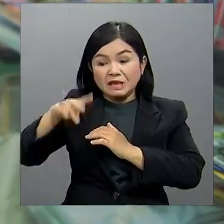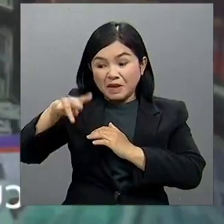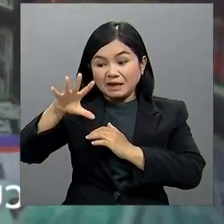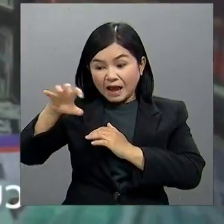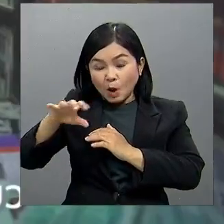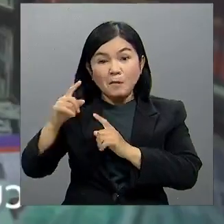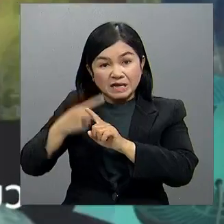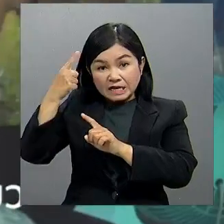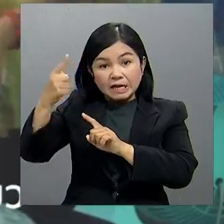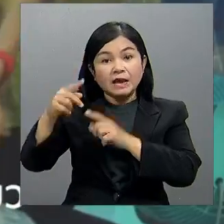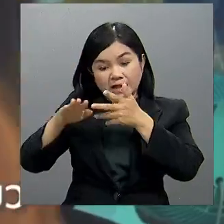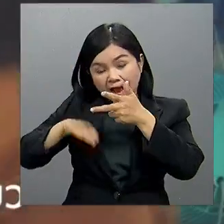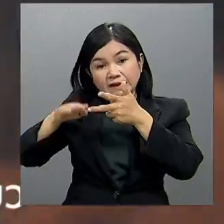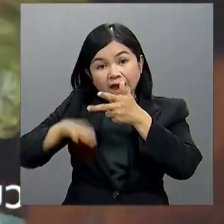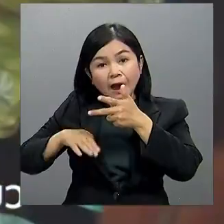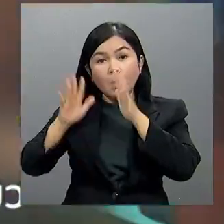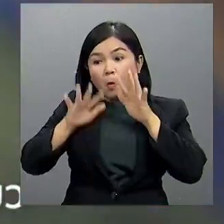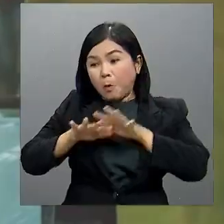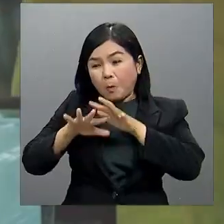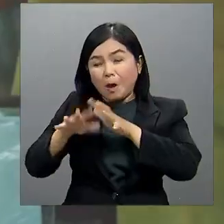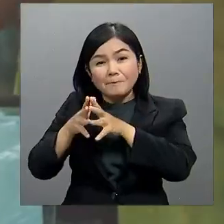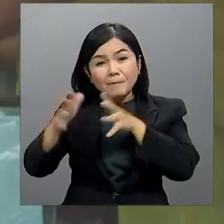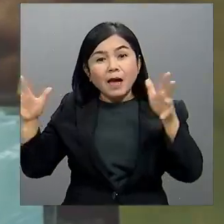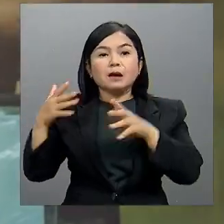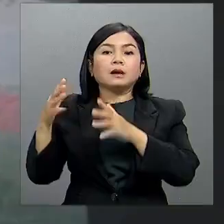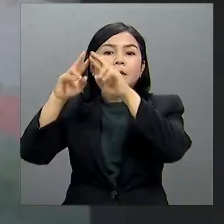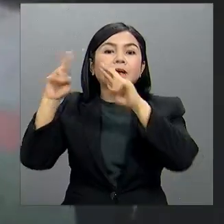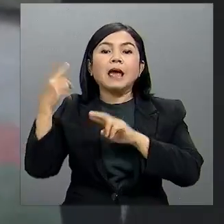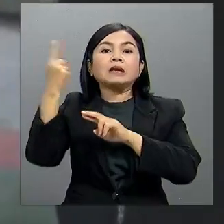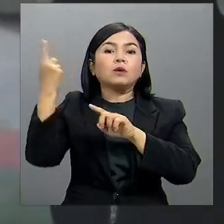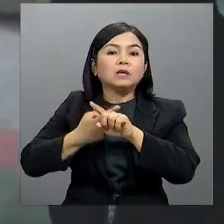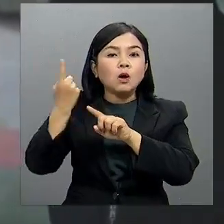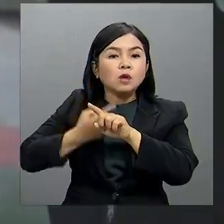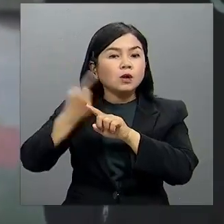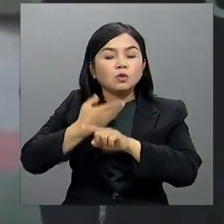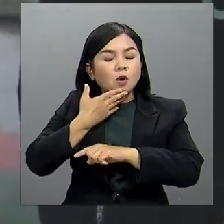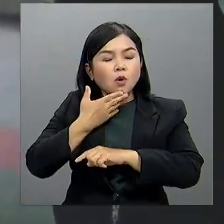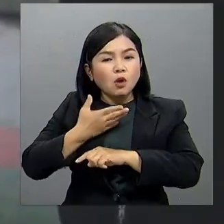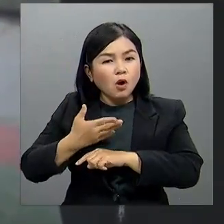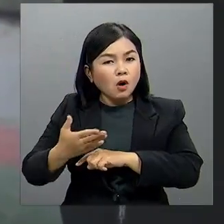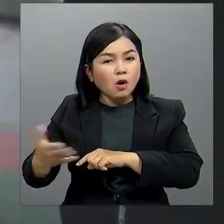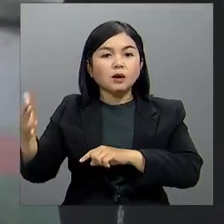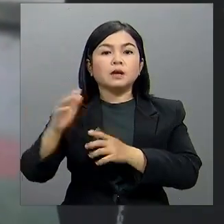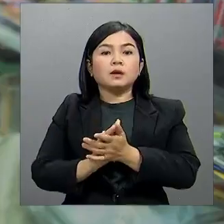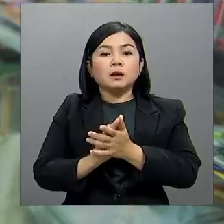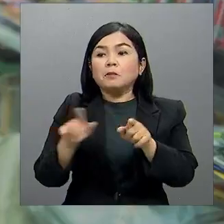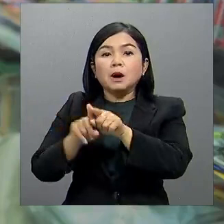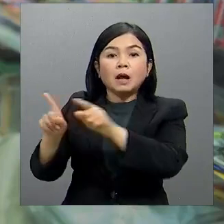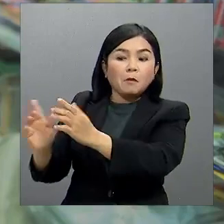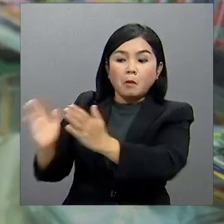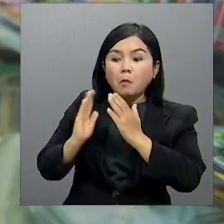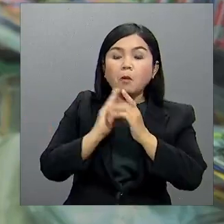ข้างล่างลูกค้าเยอะมากตอนนั้นร้านเช่าหนังสือร้านเดียวก็ทำเรื่อยมาจนเปิดทุกซอย 6ถึง 7ล้าน